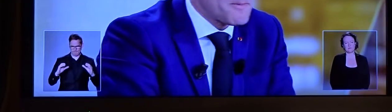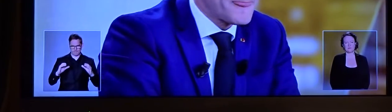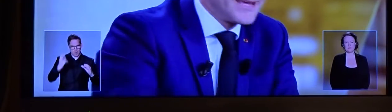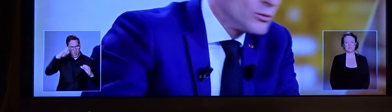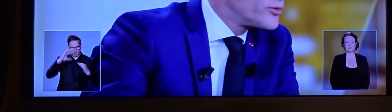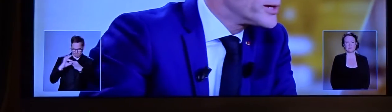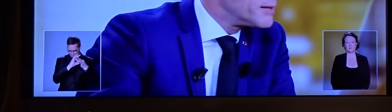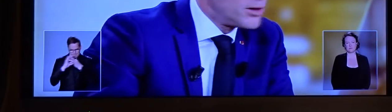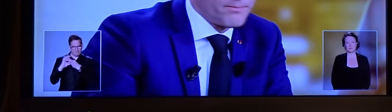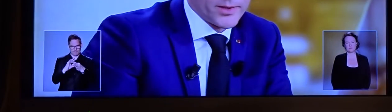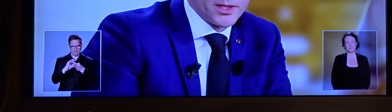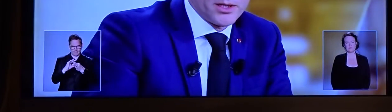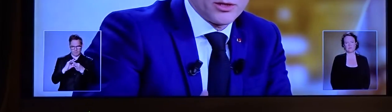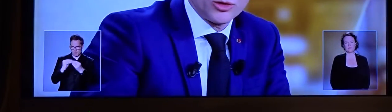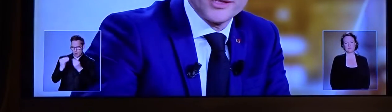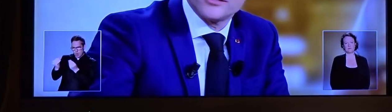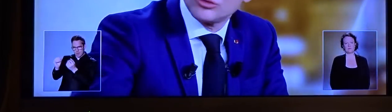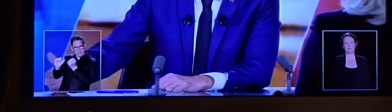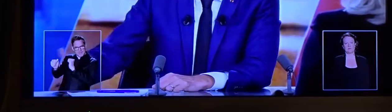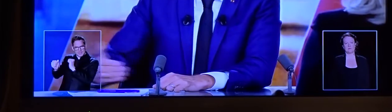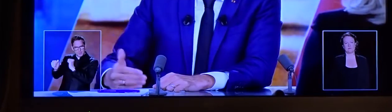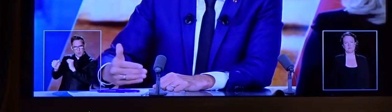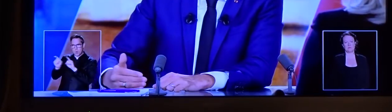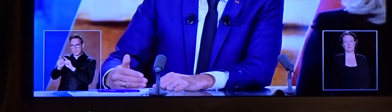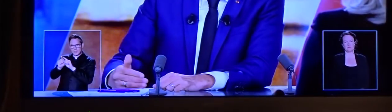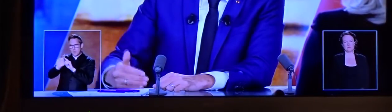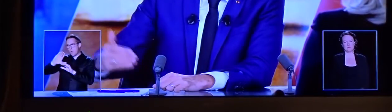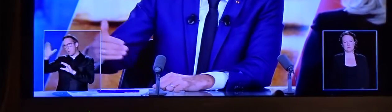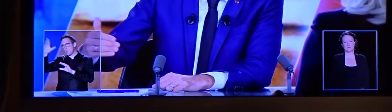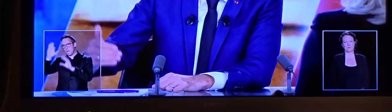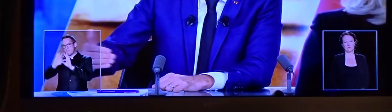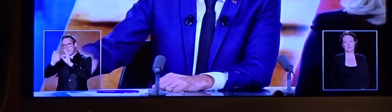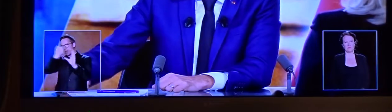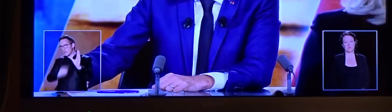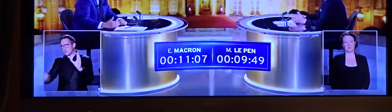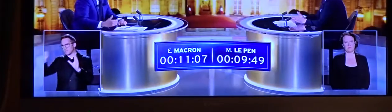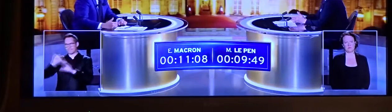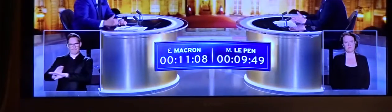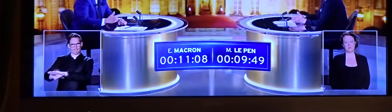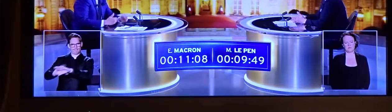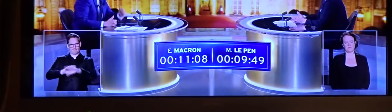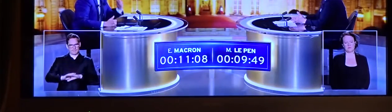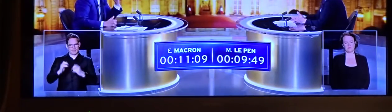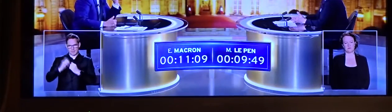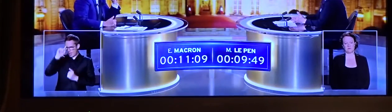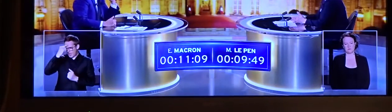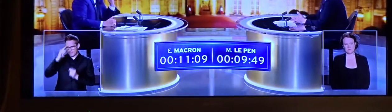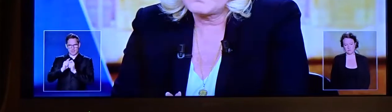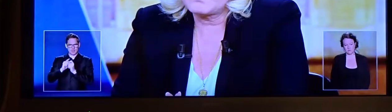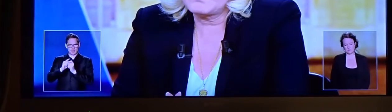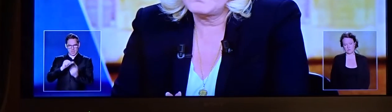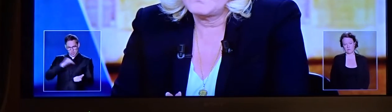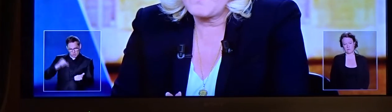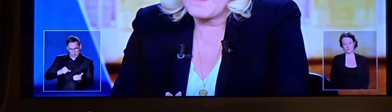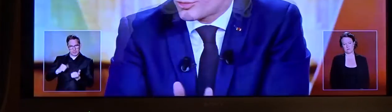Alliés, et il nous faut également tenir les autres pays. C'est pour ça que j'ai sans cesse discuté avec la Chine, avec l'Inde, avec les pays du Golfe,